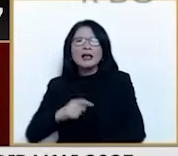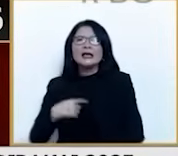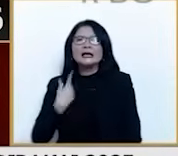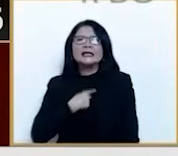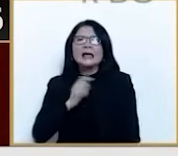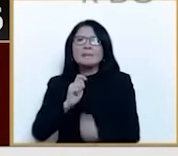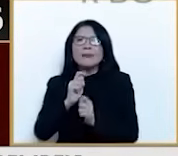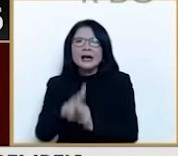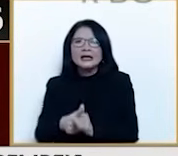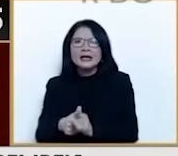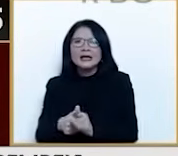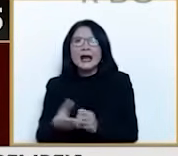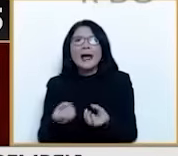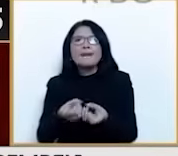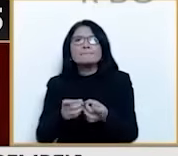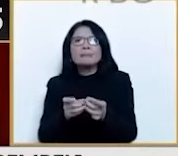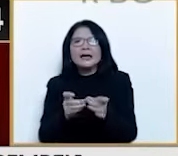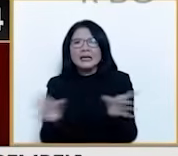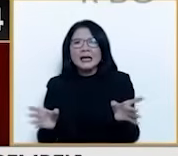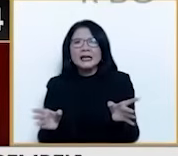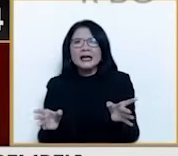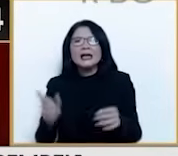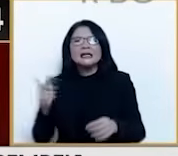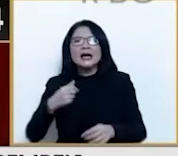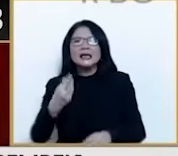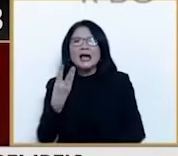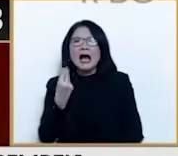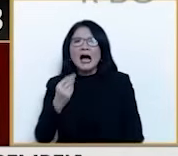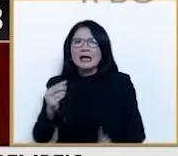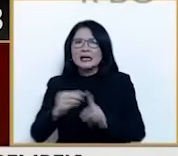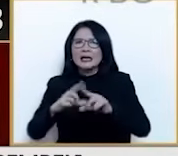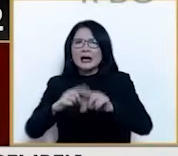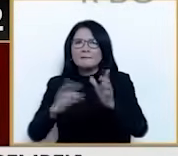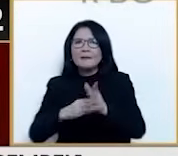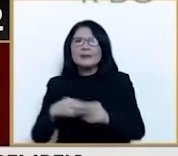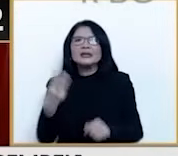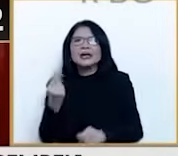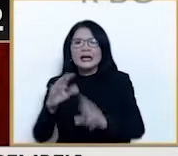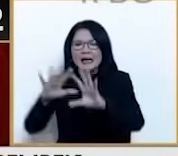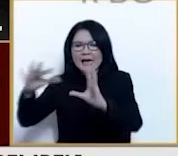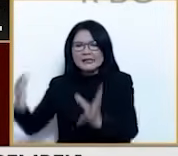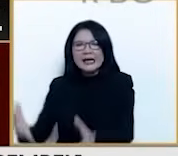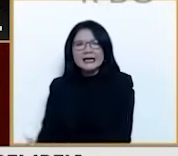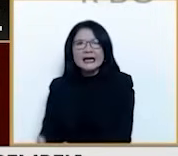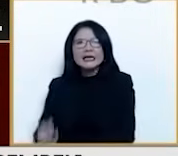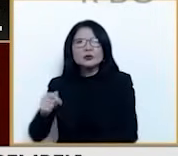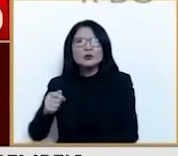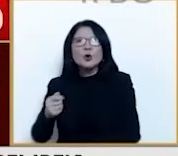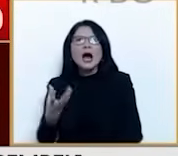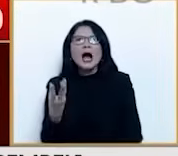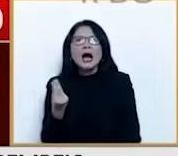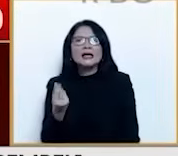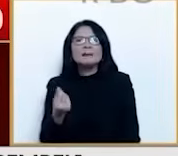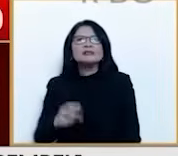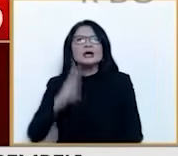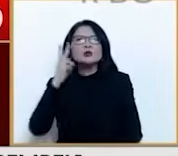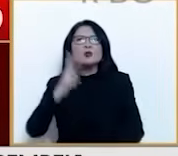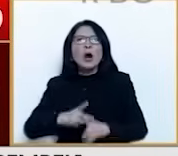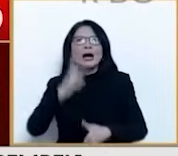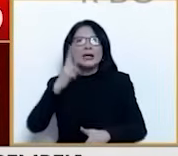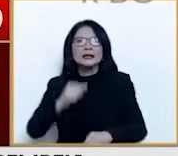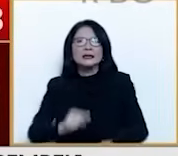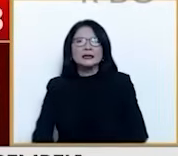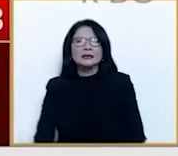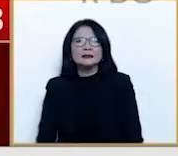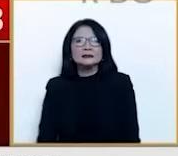bayar selisihnya dari harga pam dengan harga jerigen itu. Karena harga jerigen itu bisa dua kali lipat dari harga